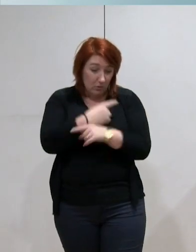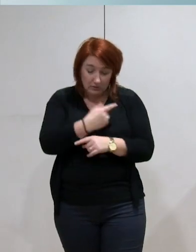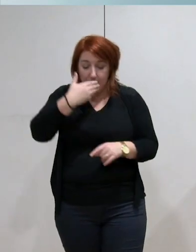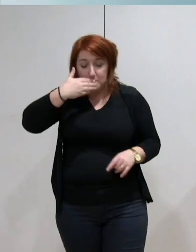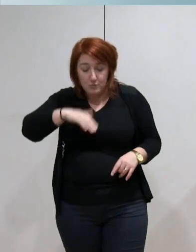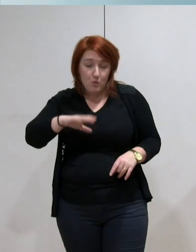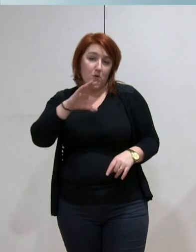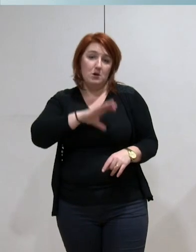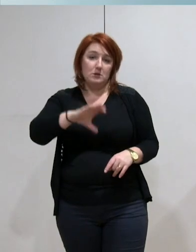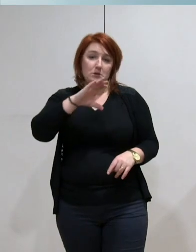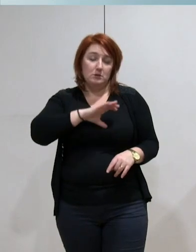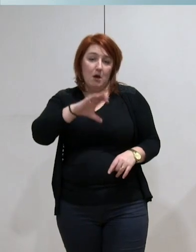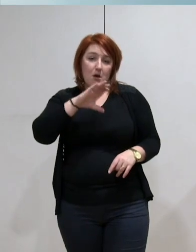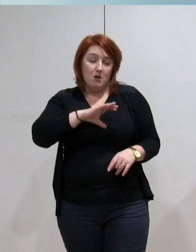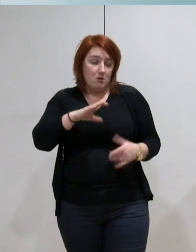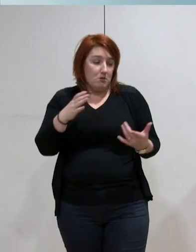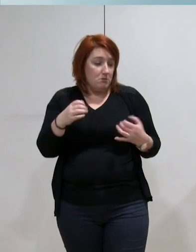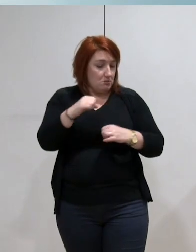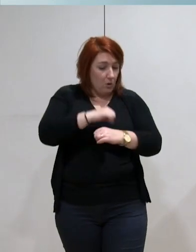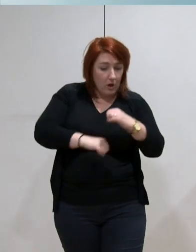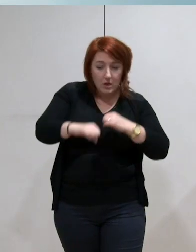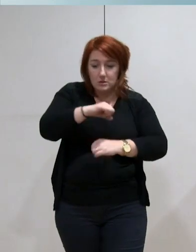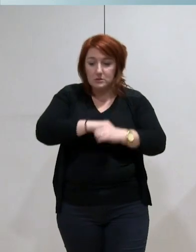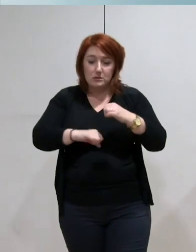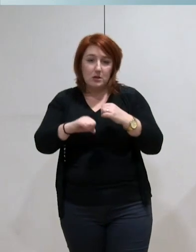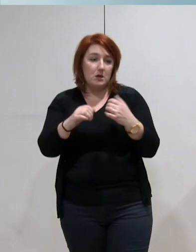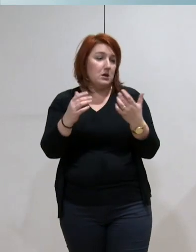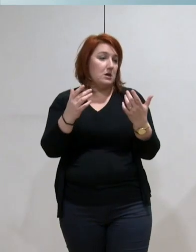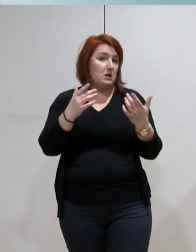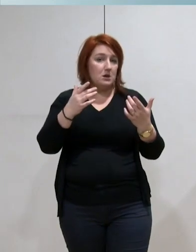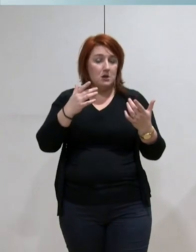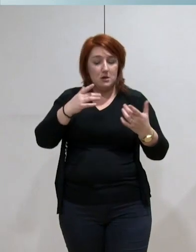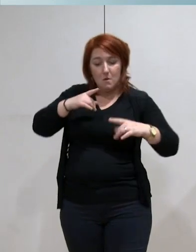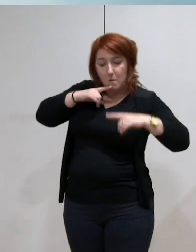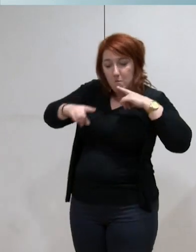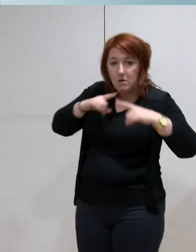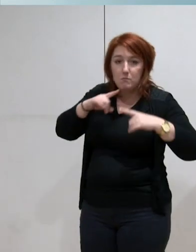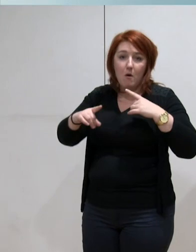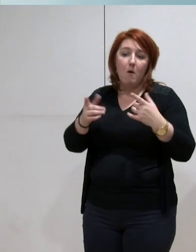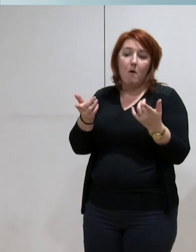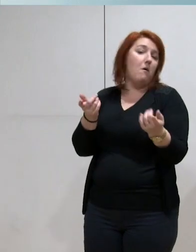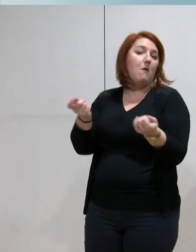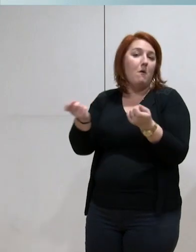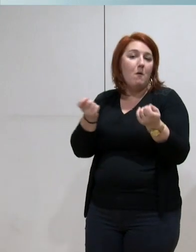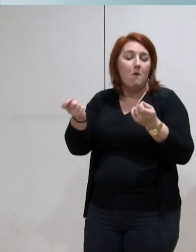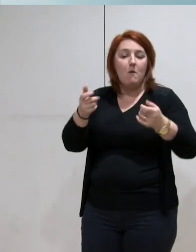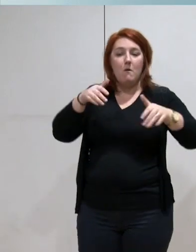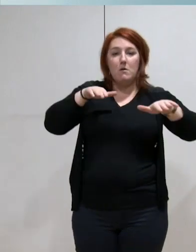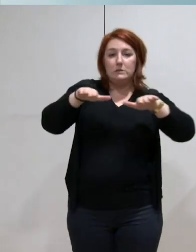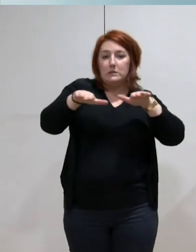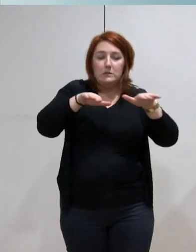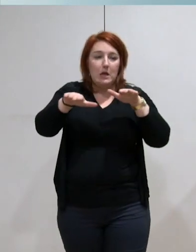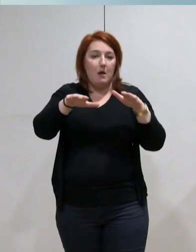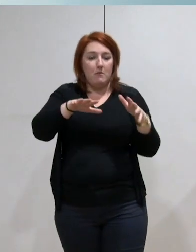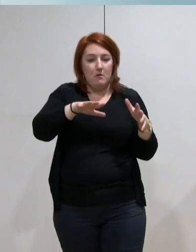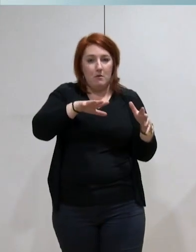essayer d'organiser le le le le système de commandement de cette de ce vaisseau municipal avec un